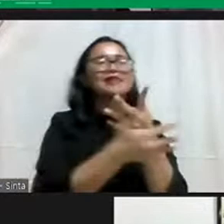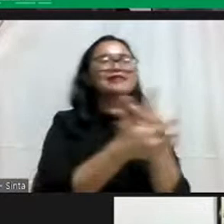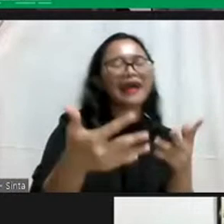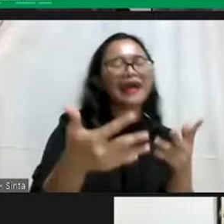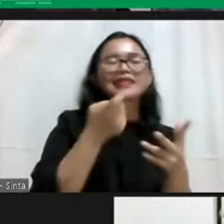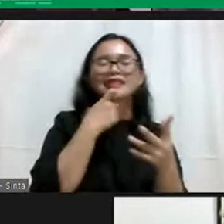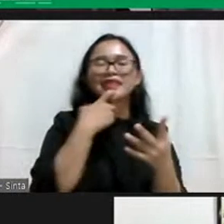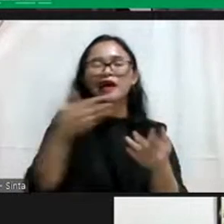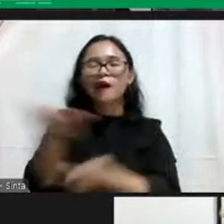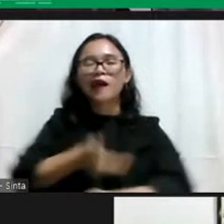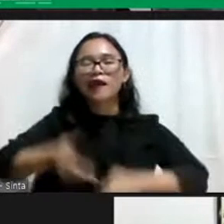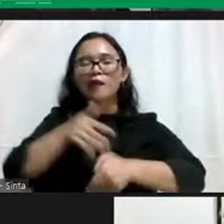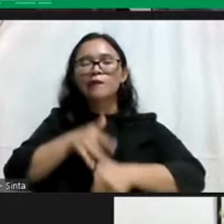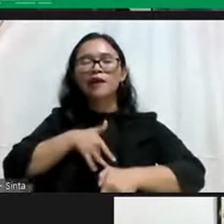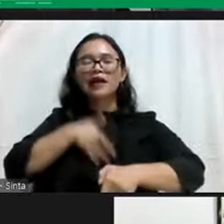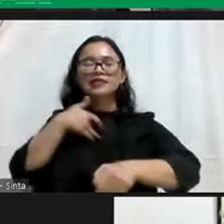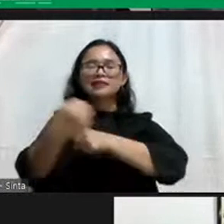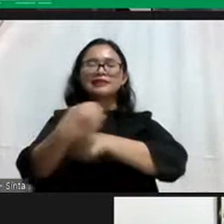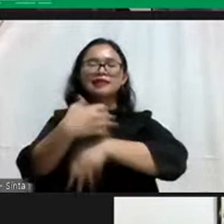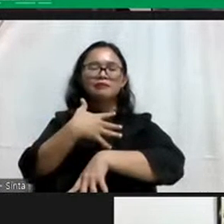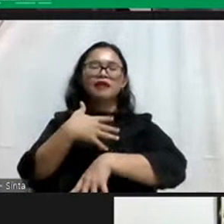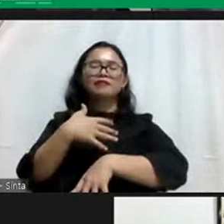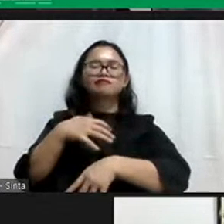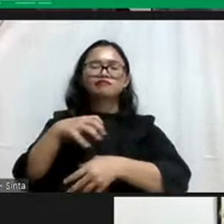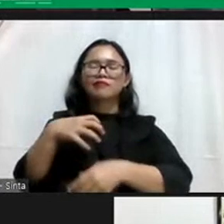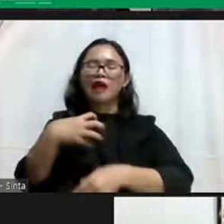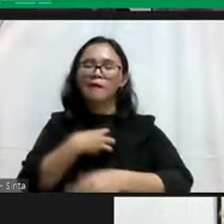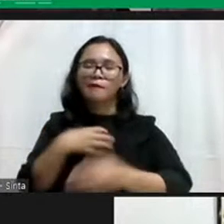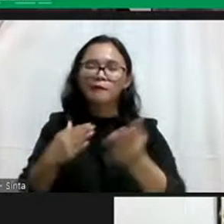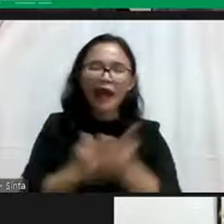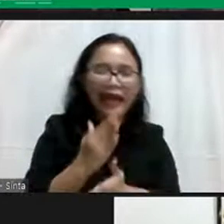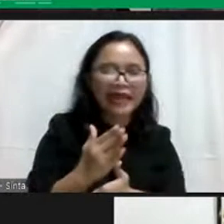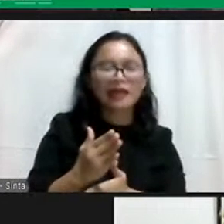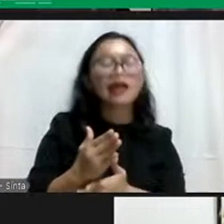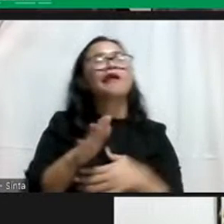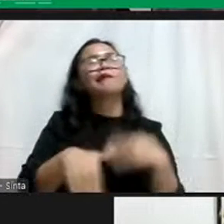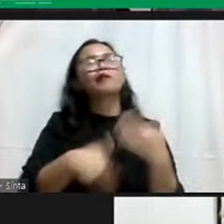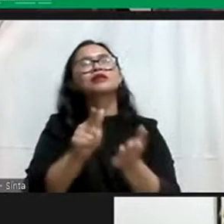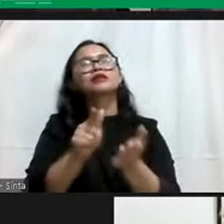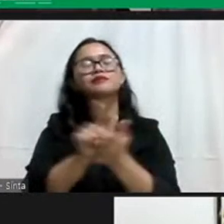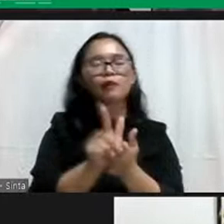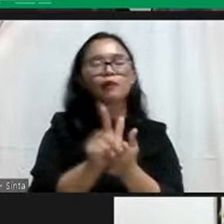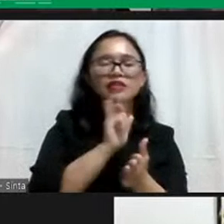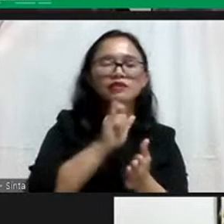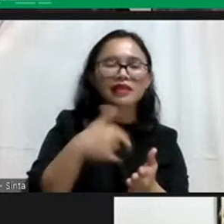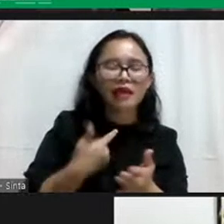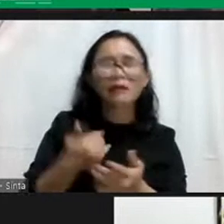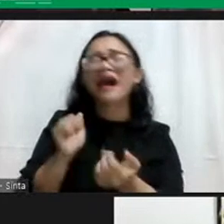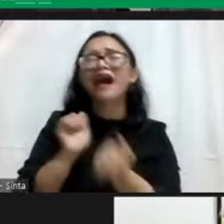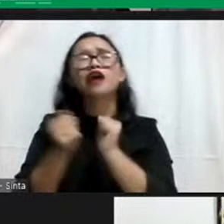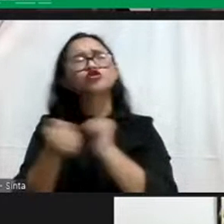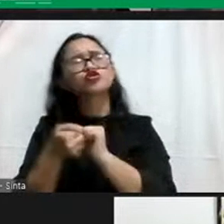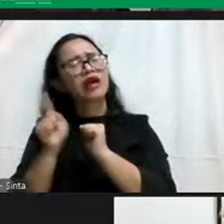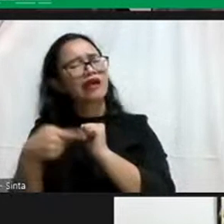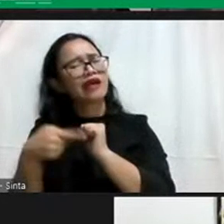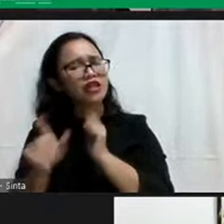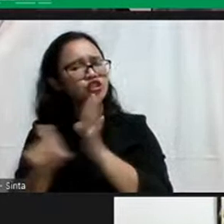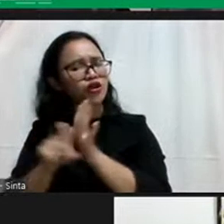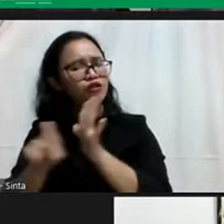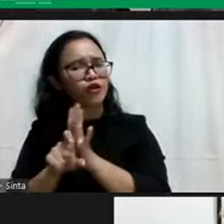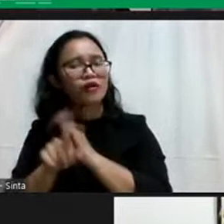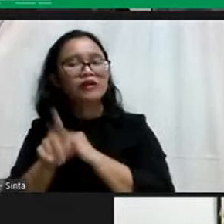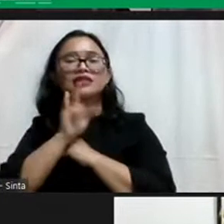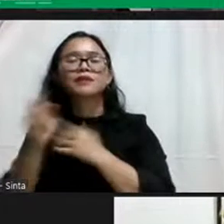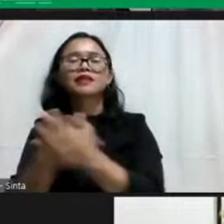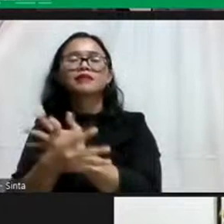hak asasi manusia di Indonesia bagaimana mekanisme pengaduannya kemudian Adakah studi kasus di mana masyarakat terdampak berhasil mendapatkan